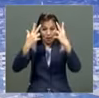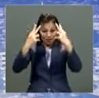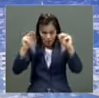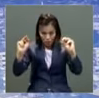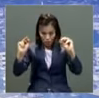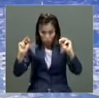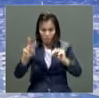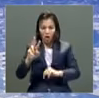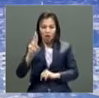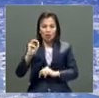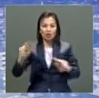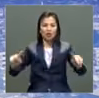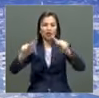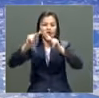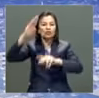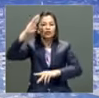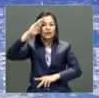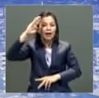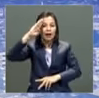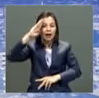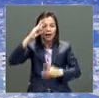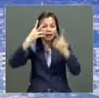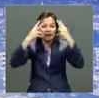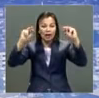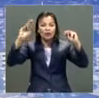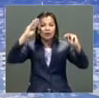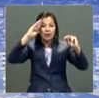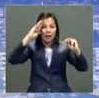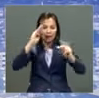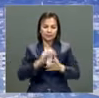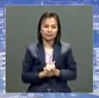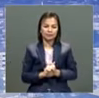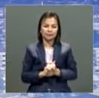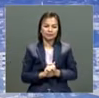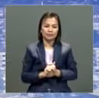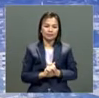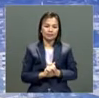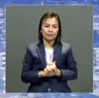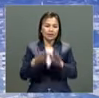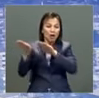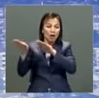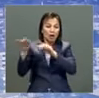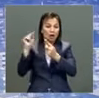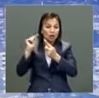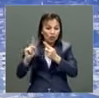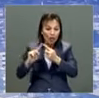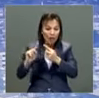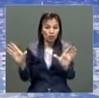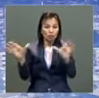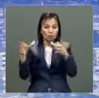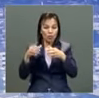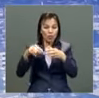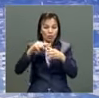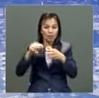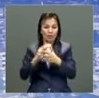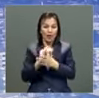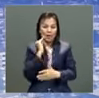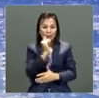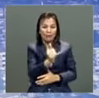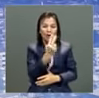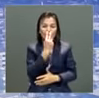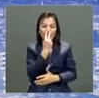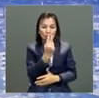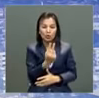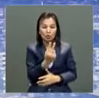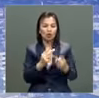ฐมนตรีว่าการกระทรวงกลาโหมนะครับพลเอกประยุทธ์จันทร์โอชานะครับก็พร้อมด้วยทางไปดู2เรื่องฮะเ